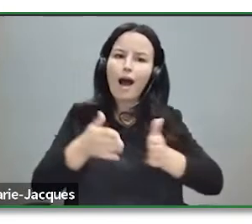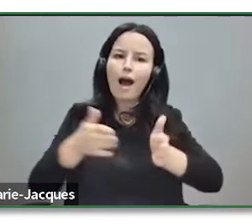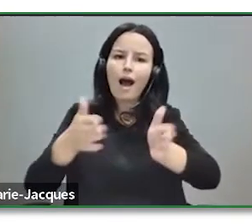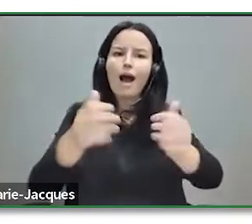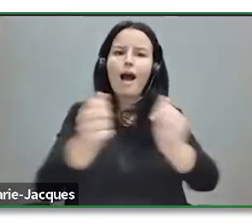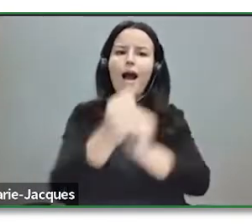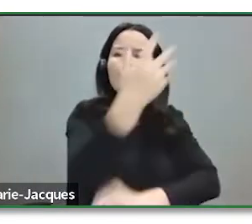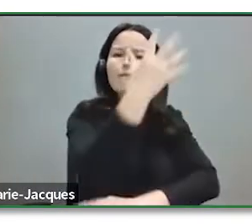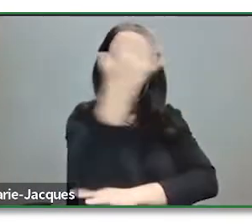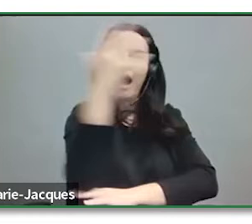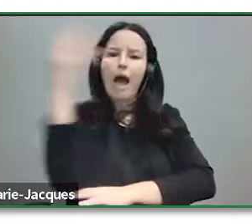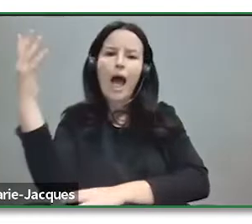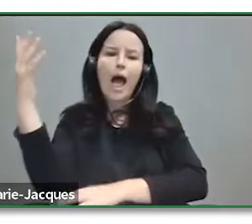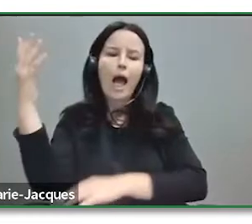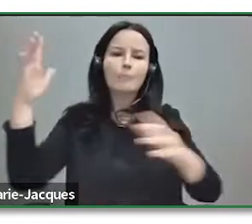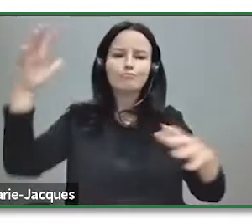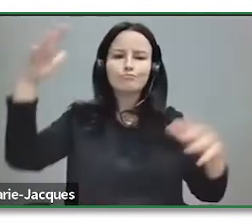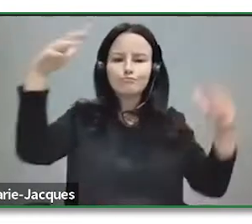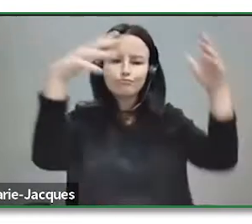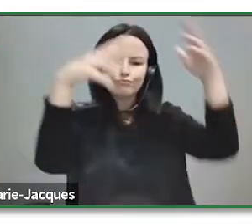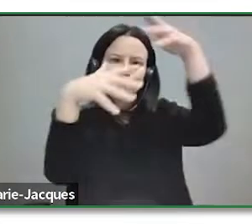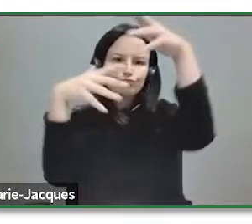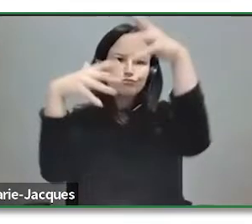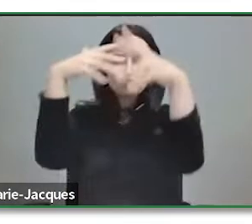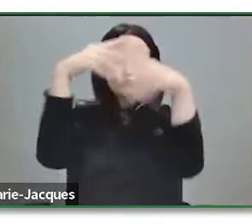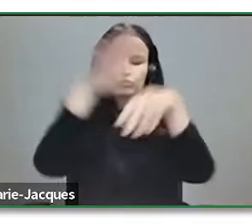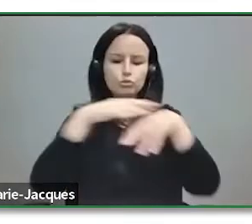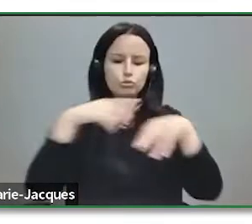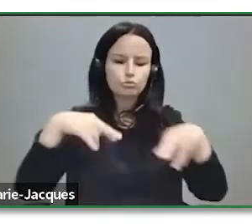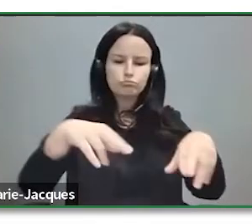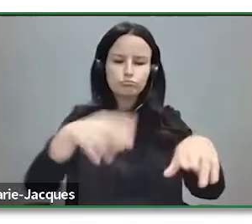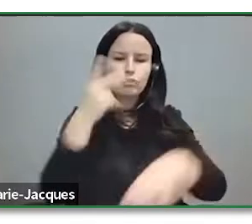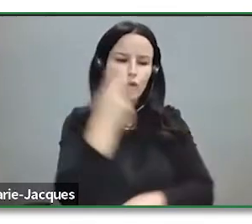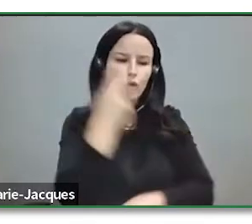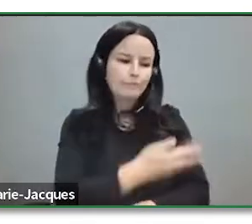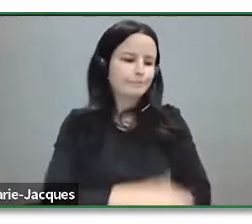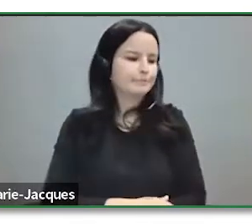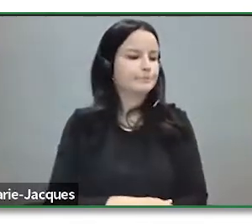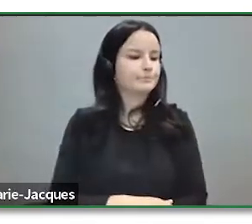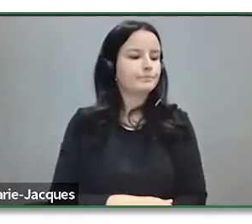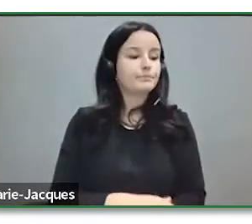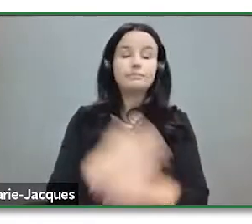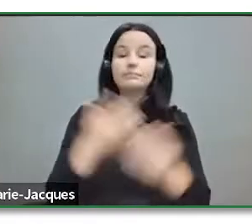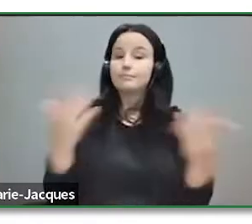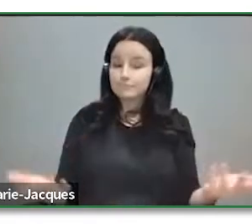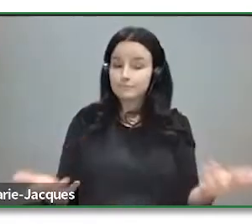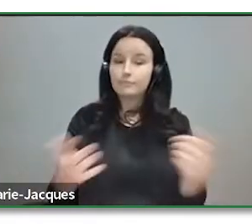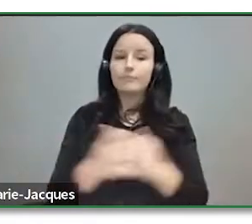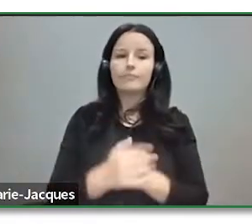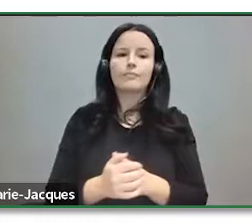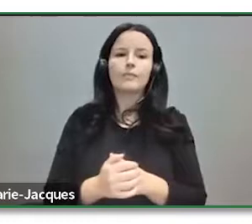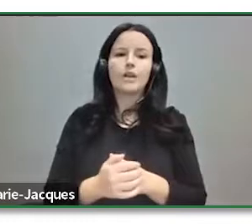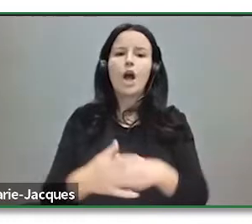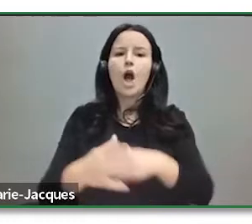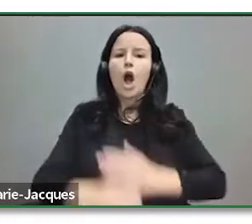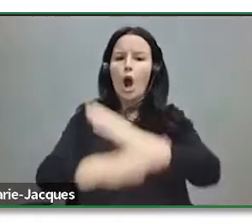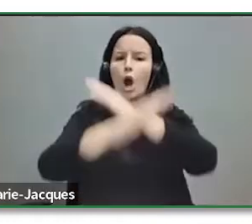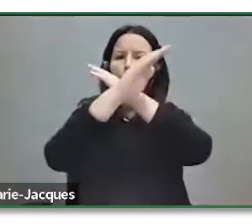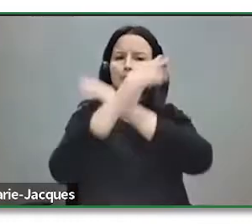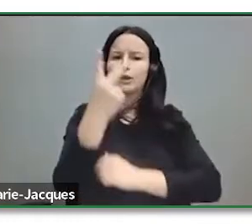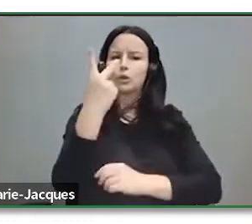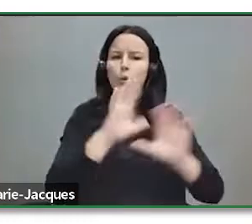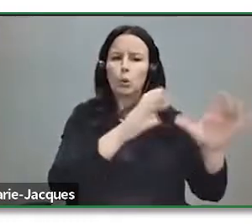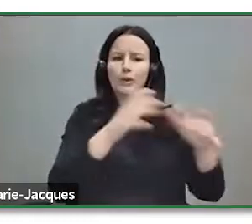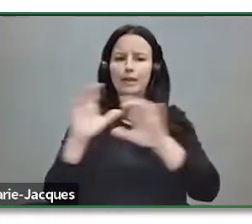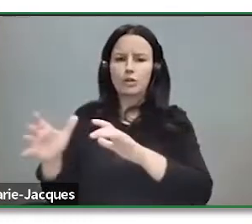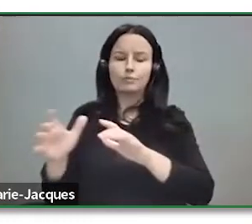arbres qui se penchent sur le sentier. Alors, j'ai divisé les obstacles en 2 catégories, les obstacles